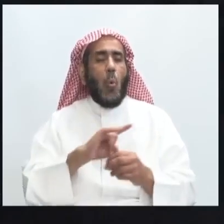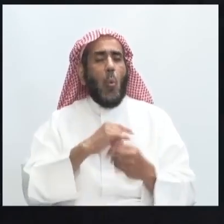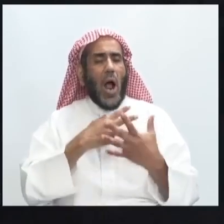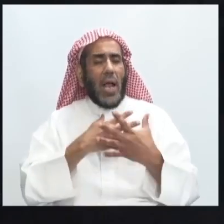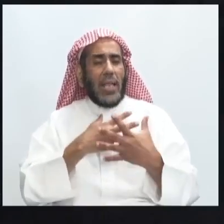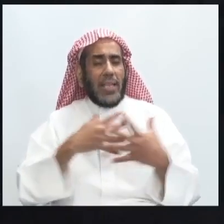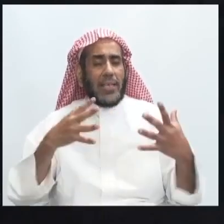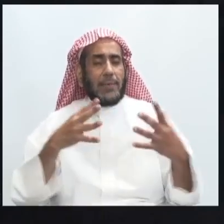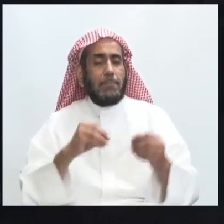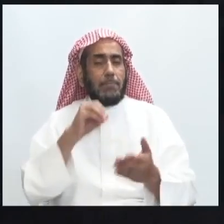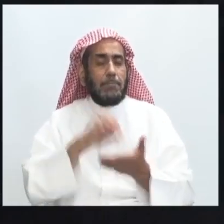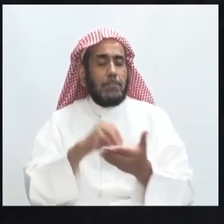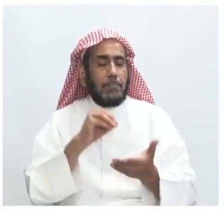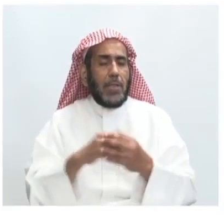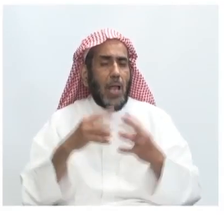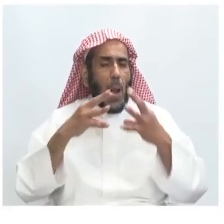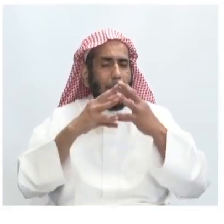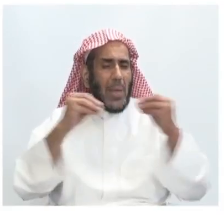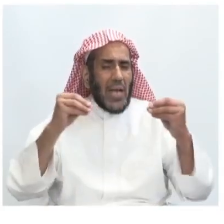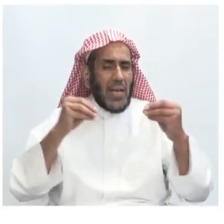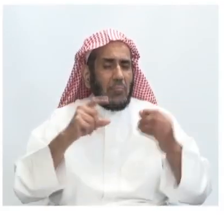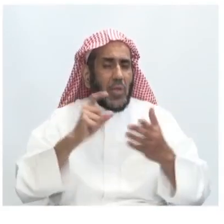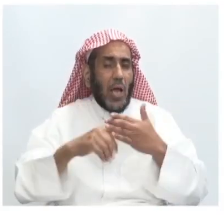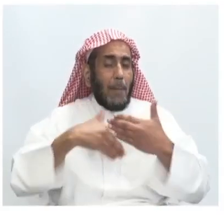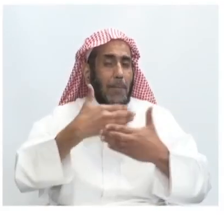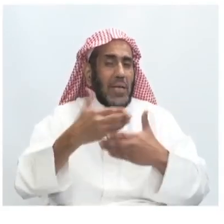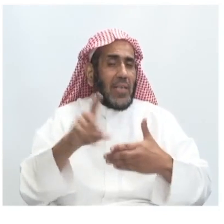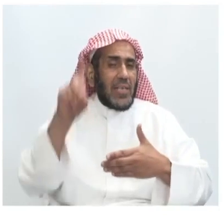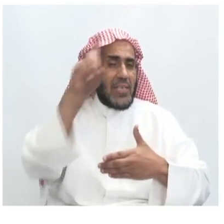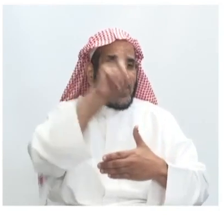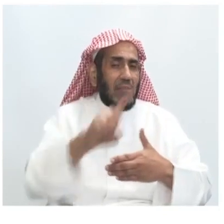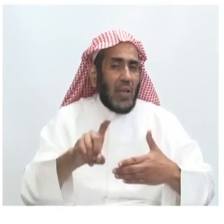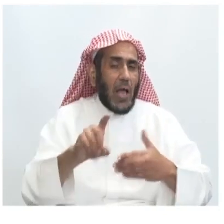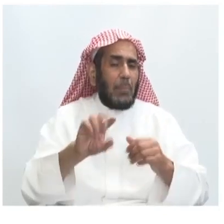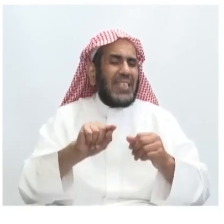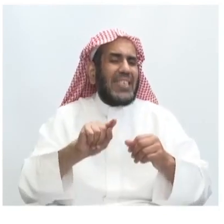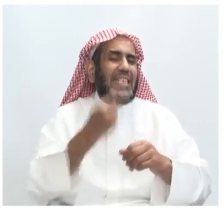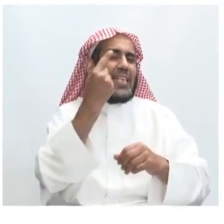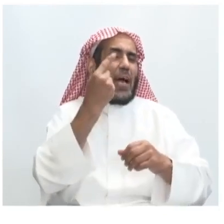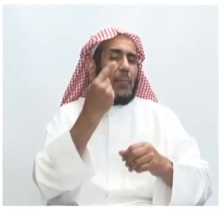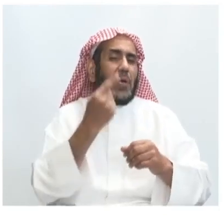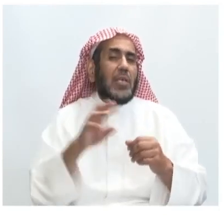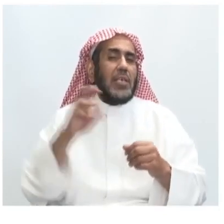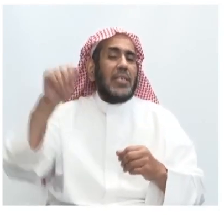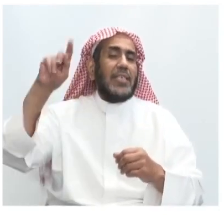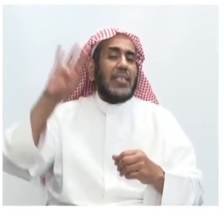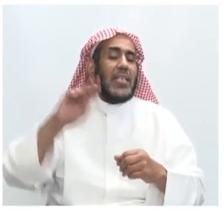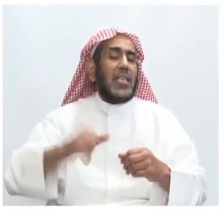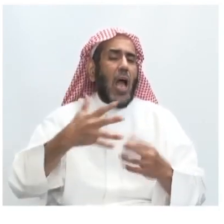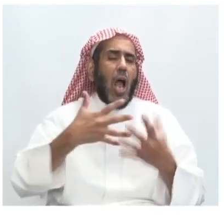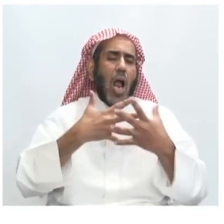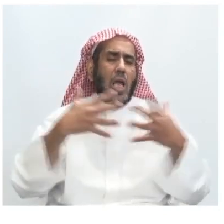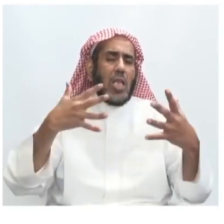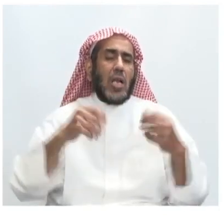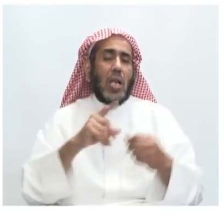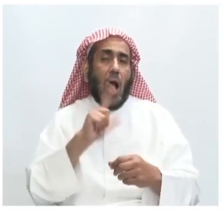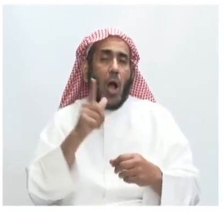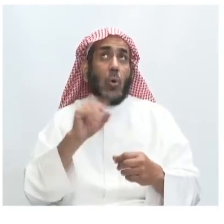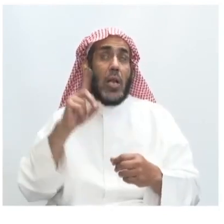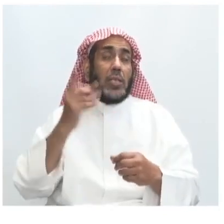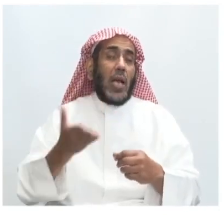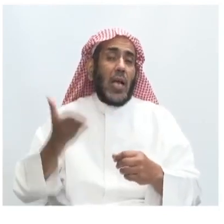ما يرد هذا المعنى اذا كان بعد الاستفهام استثناء بعد الاستفهام ياتي استثناء هذا كثير ياتي كقول